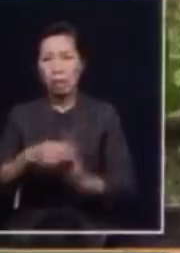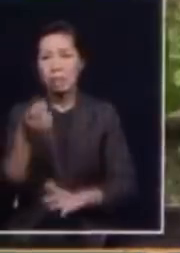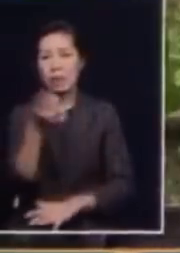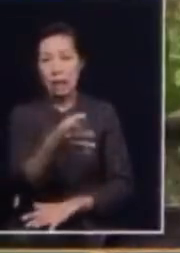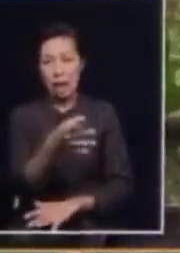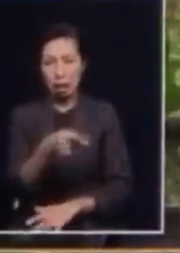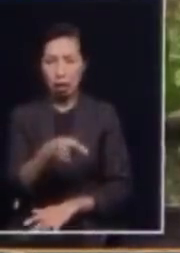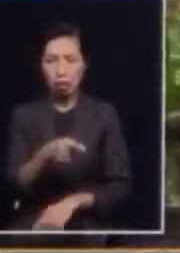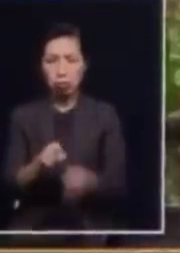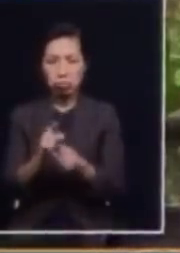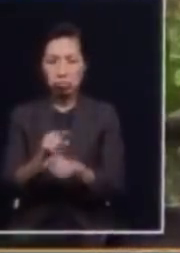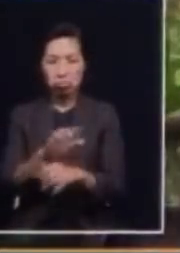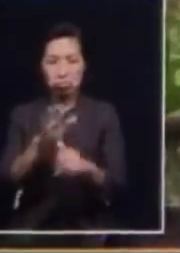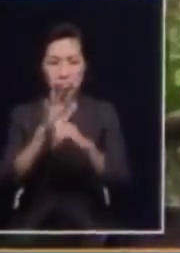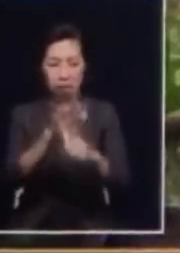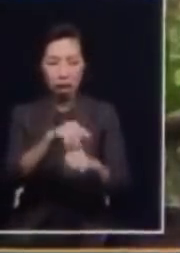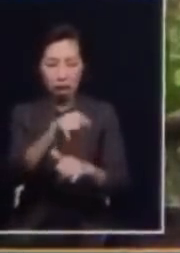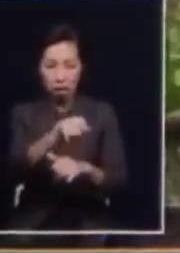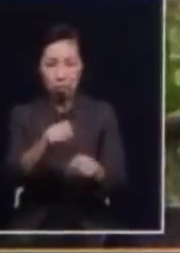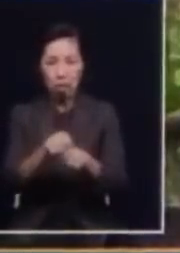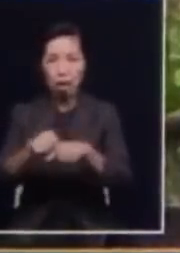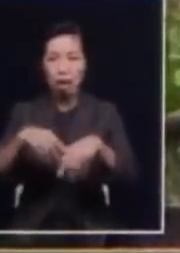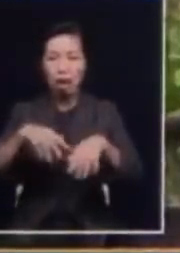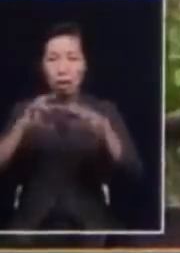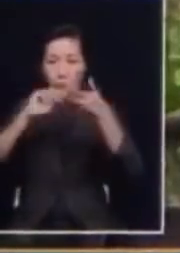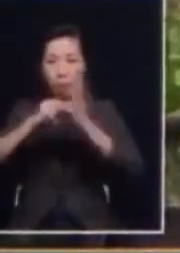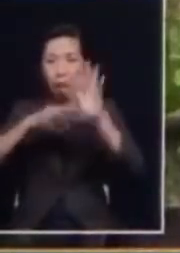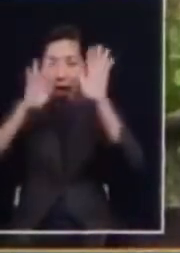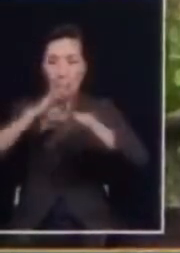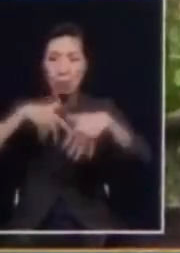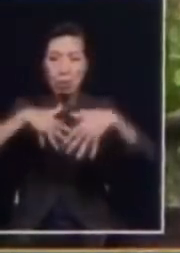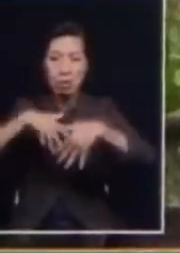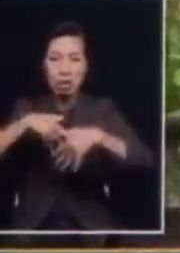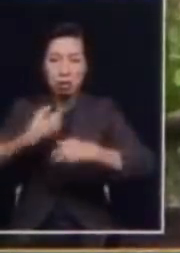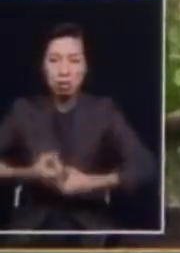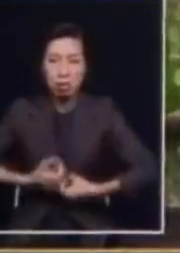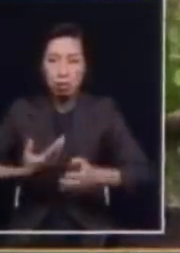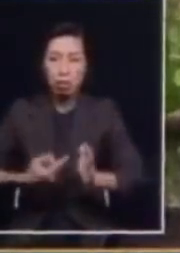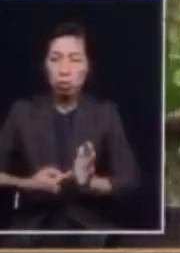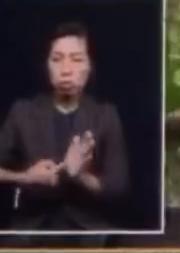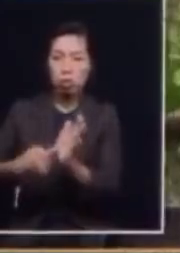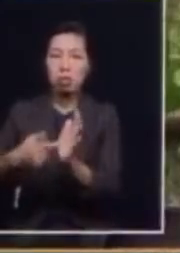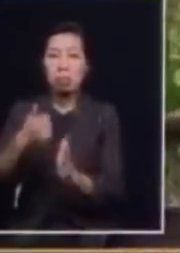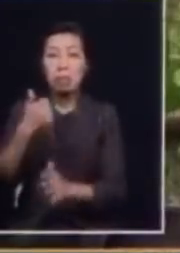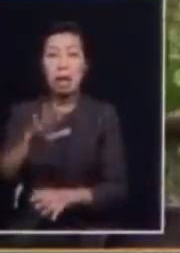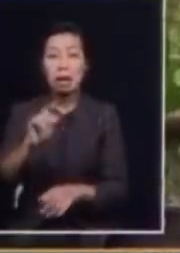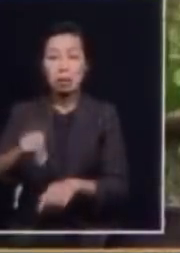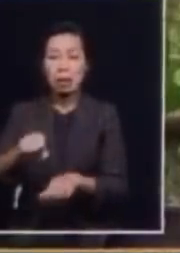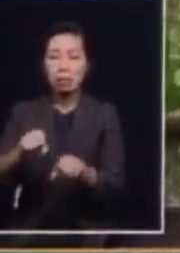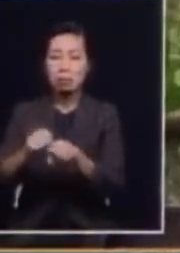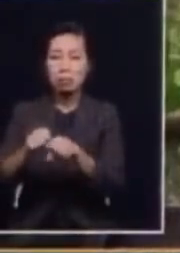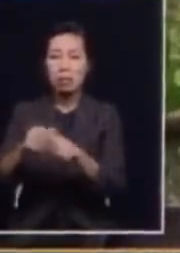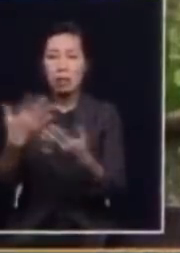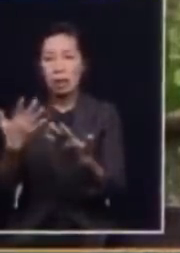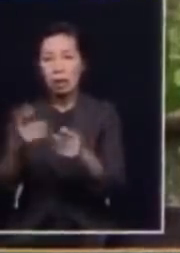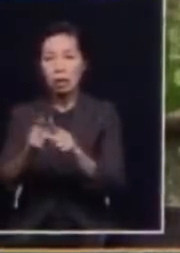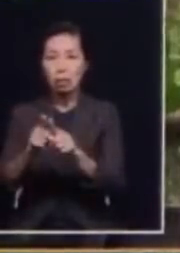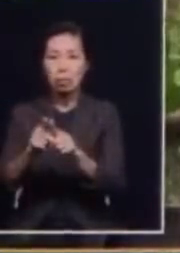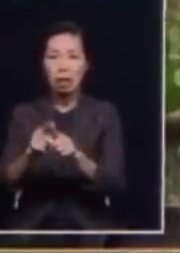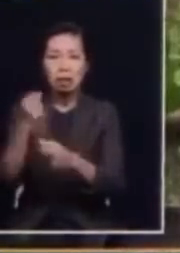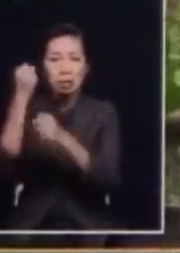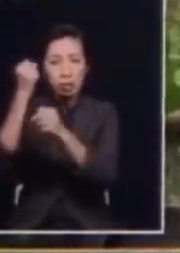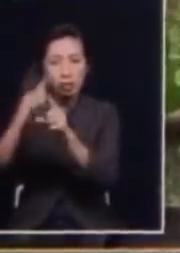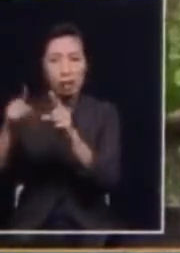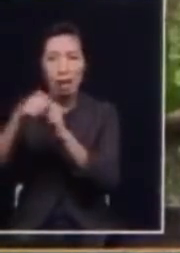เป็นการบีบบังคับข่มขู่ไม่ให้ประชาชนนะออกมานะเรียกร้องการเลือกตั้งออกมาเคลื่อนไหวต่